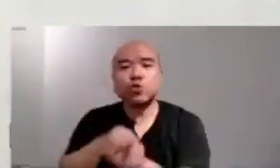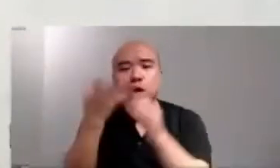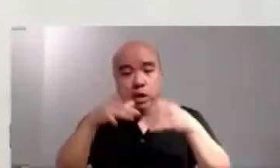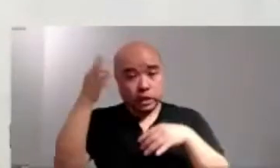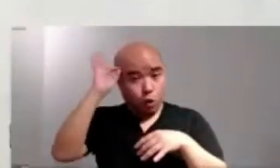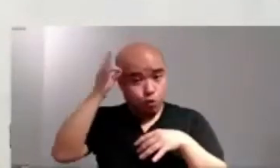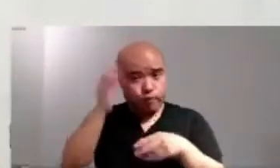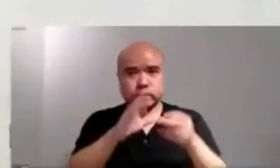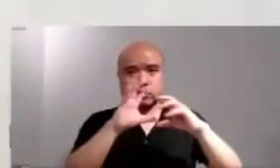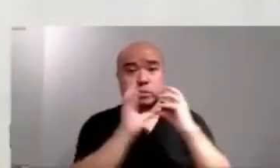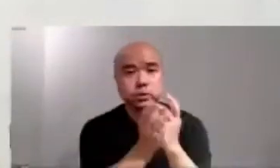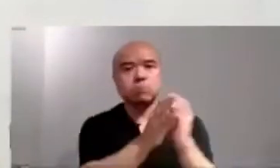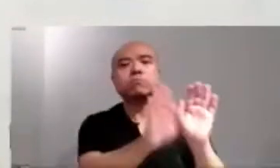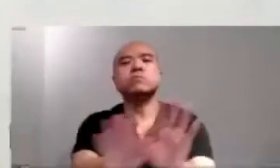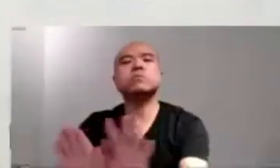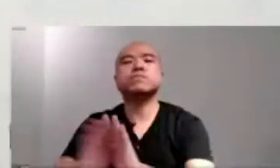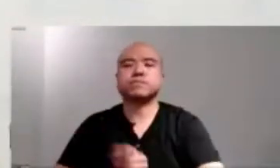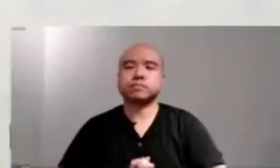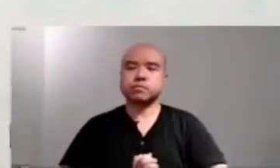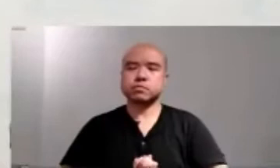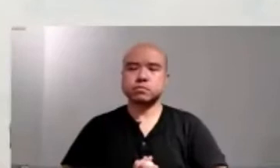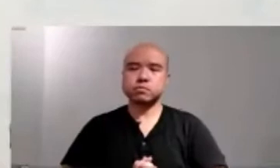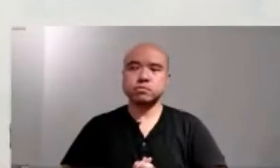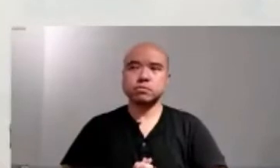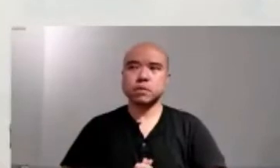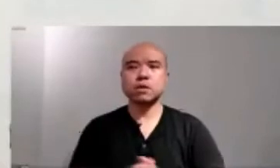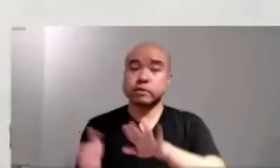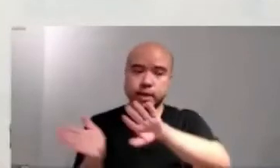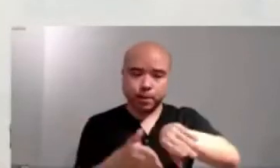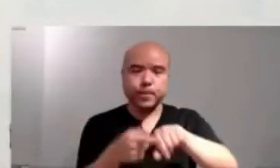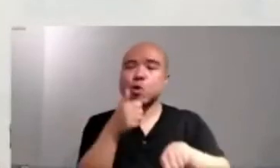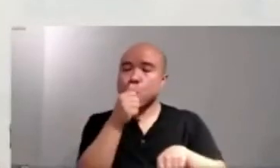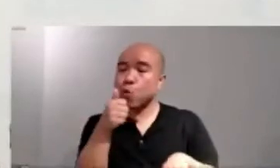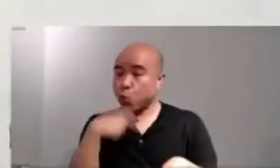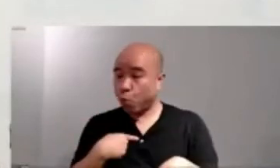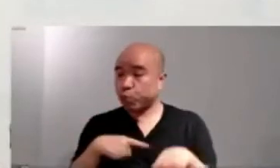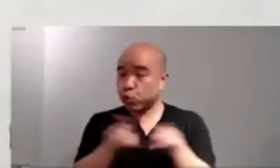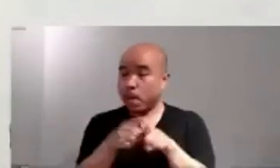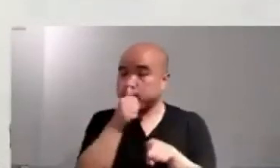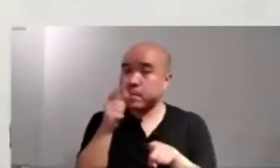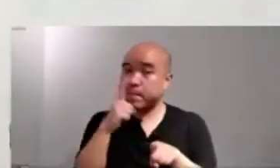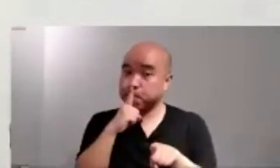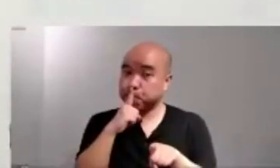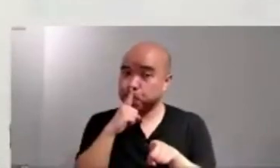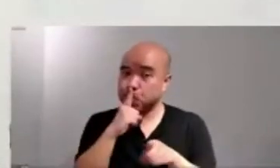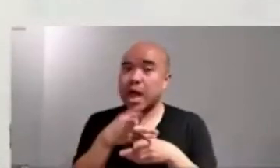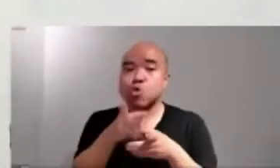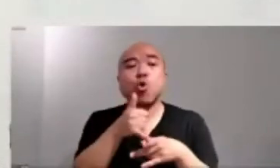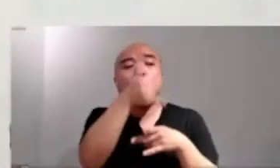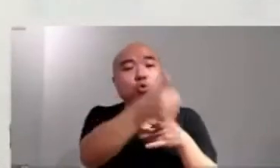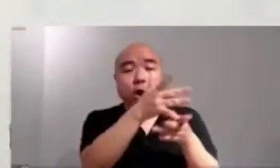樣。之後咧，呢件事過咗啦，我又同爹哋媽咪去咗柬埔寨嗰度幫一啲艾滋病嘅孤